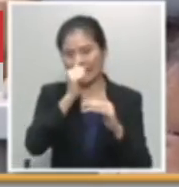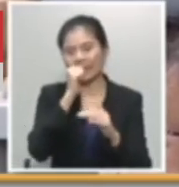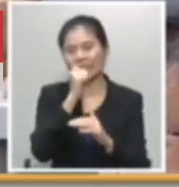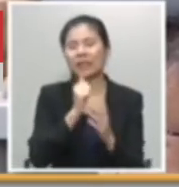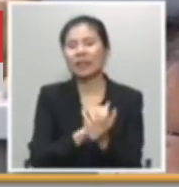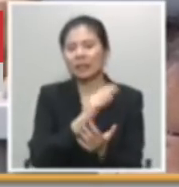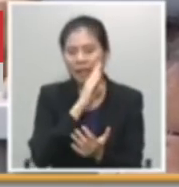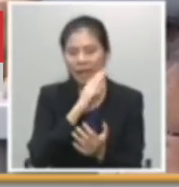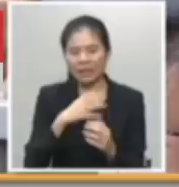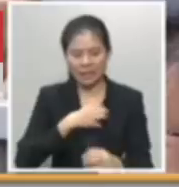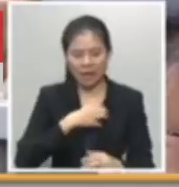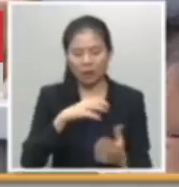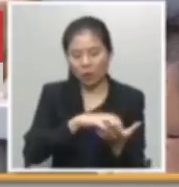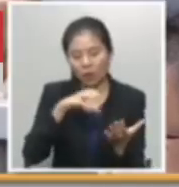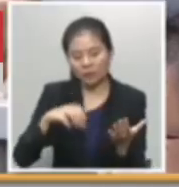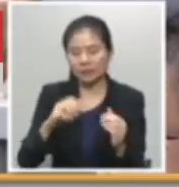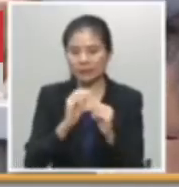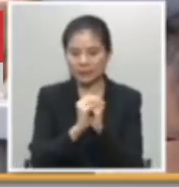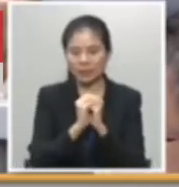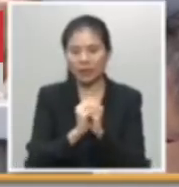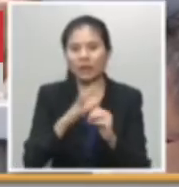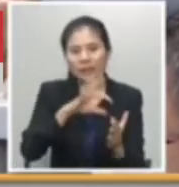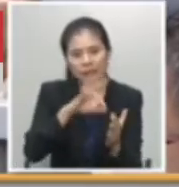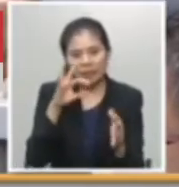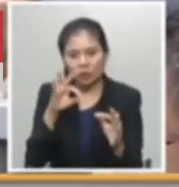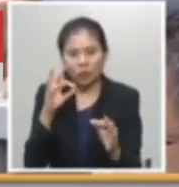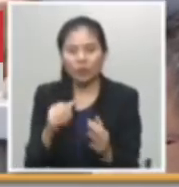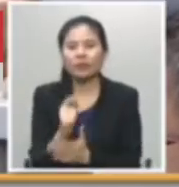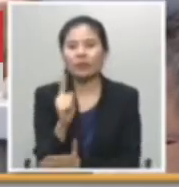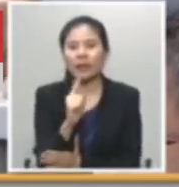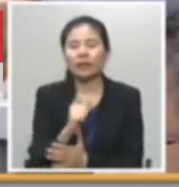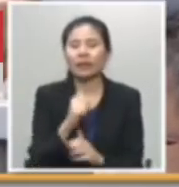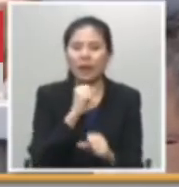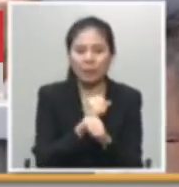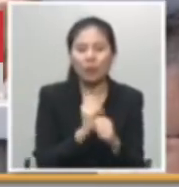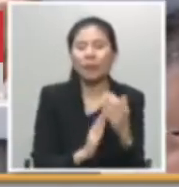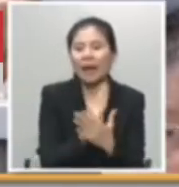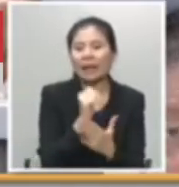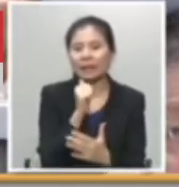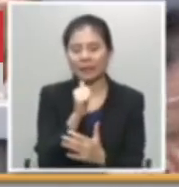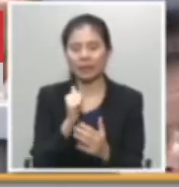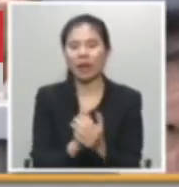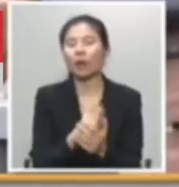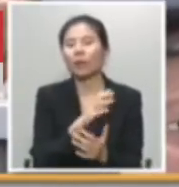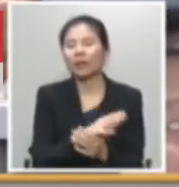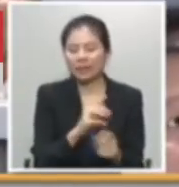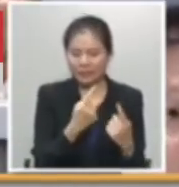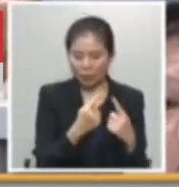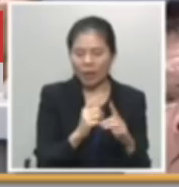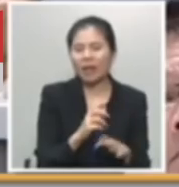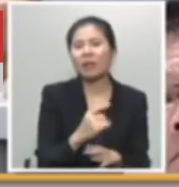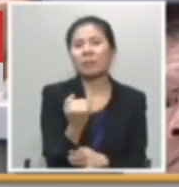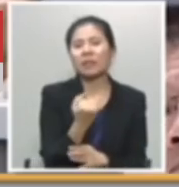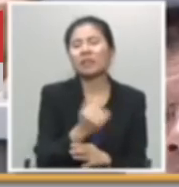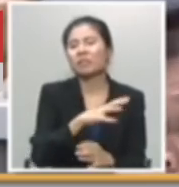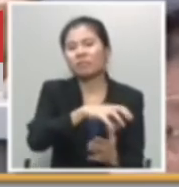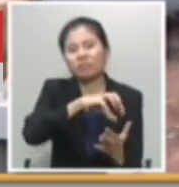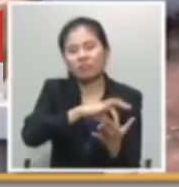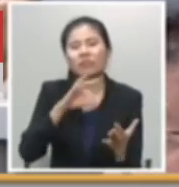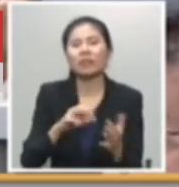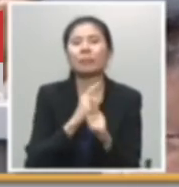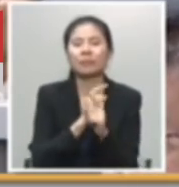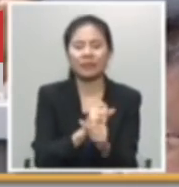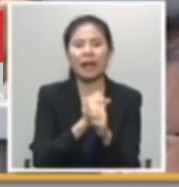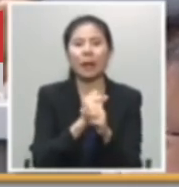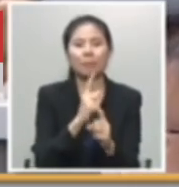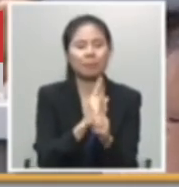สิ่งไม่ดีอย่าไปเอามานี่ครับนอกจากนั้นนะครับผมจะบอกให้รายได้ที่ได้เข้ามาในประเทศมันจะมหาศาล